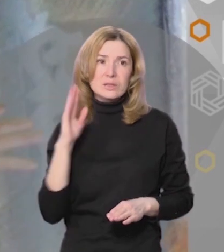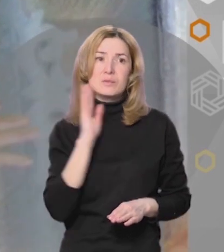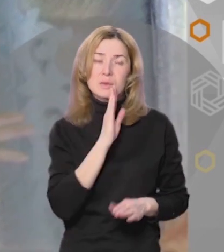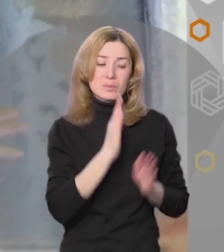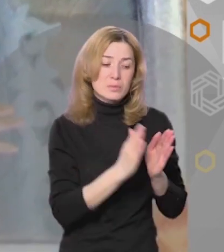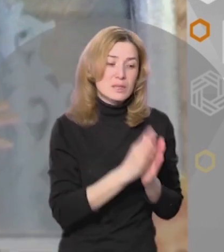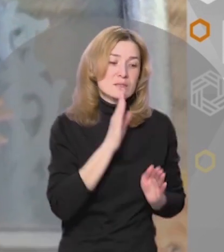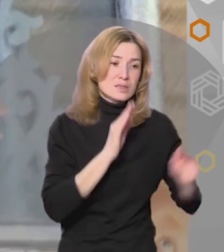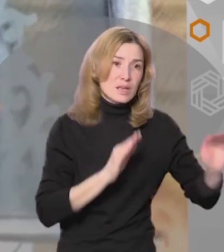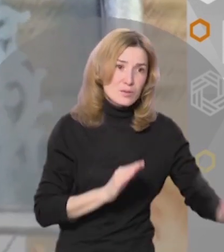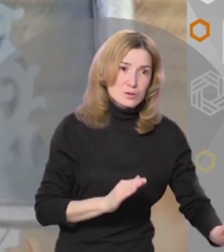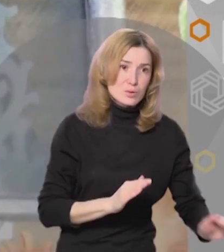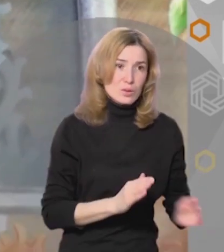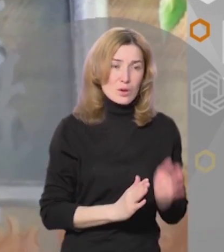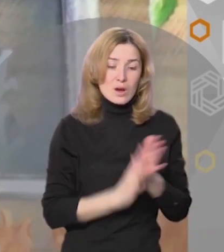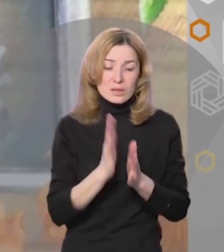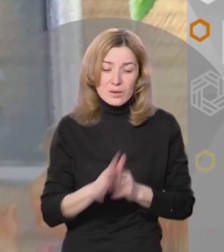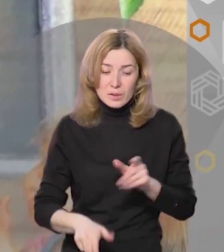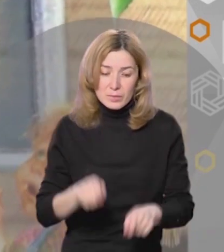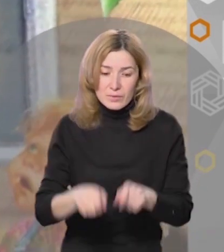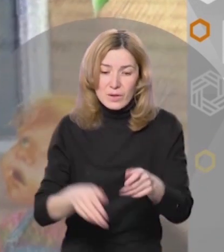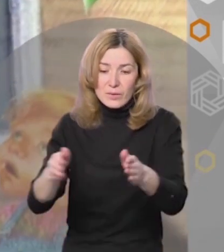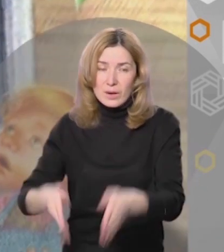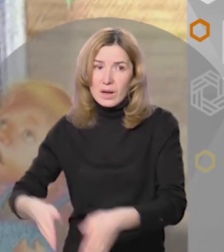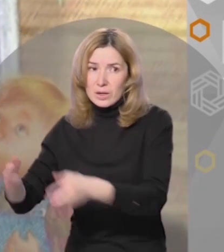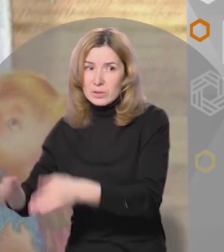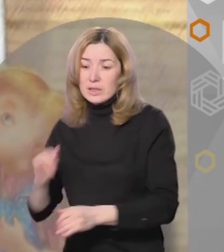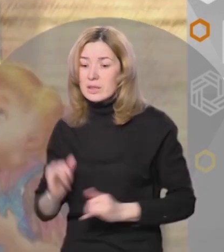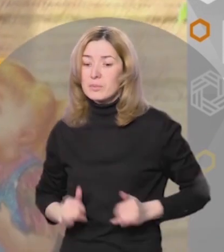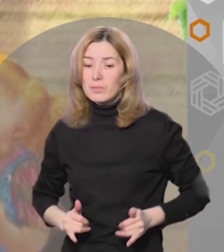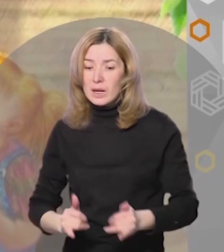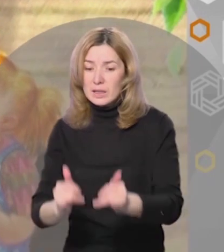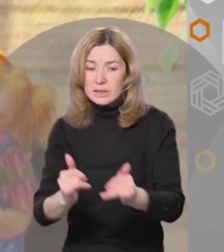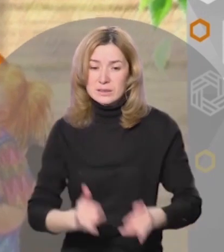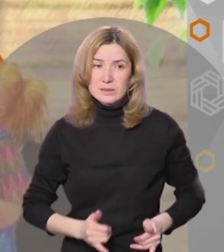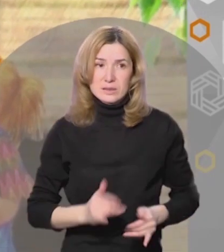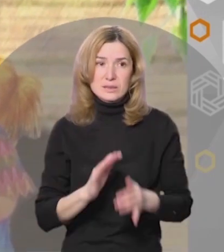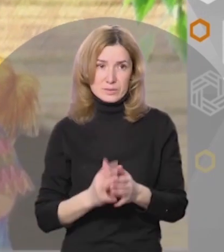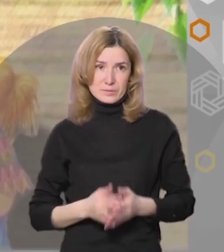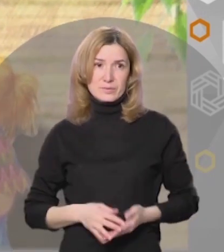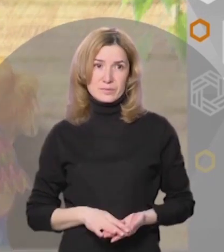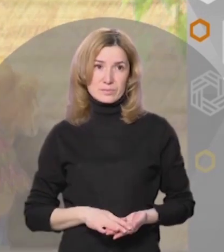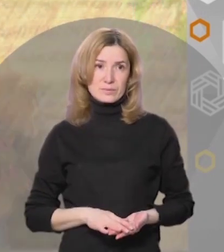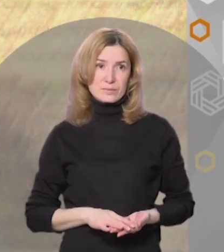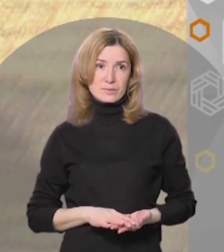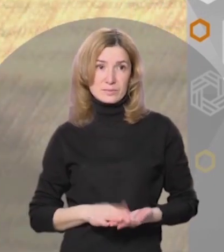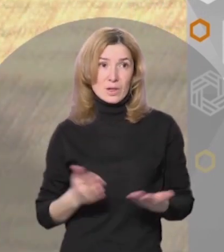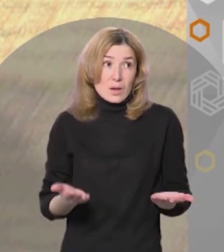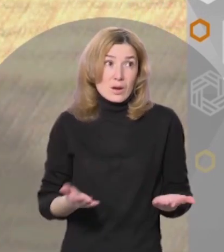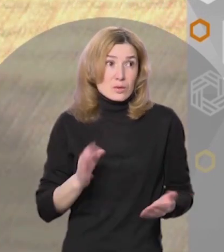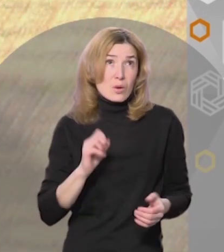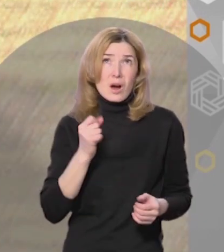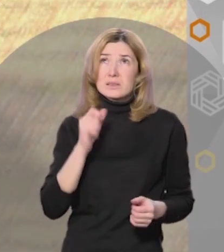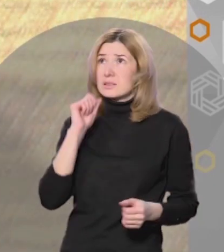попросила девочку Асю прополоть грядку с маргаритками и полить из лейки ирисы на клумбе.